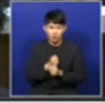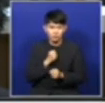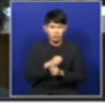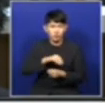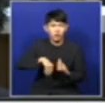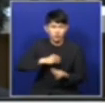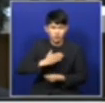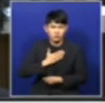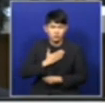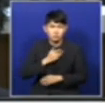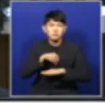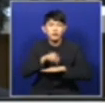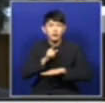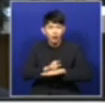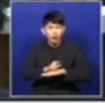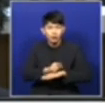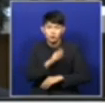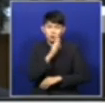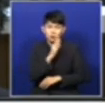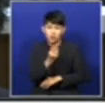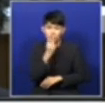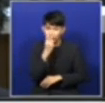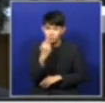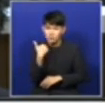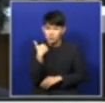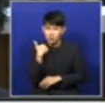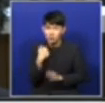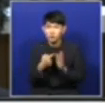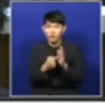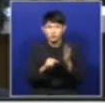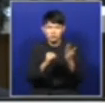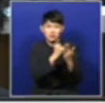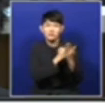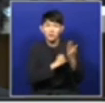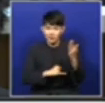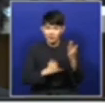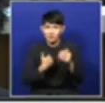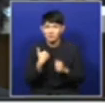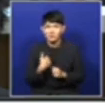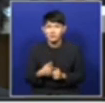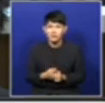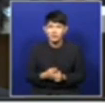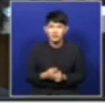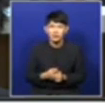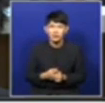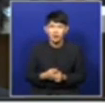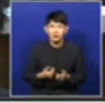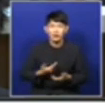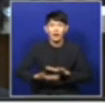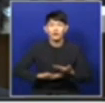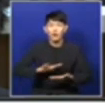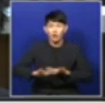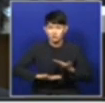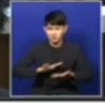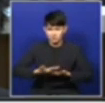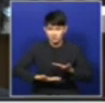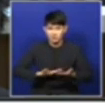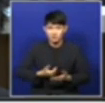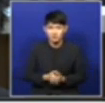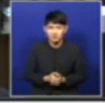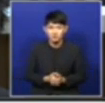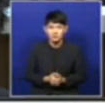ครับท่านประธานเคยเห็นไหมครับว่าในต่างจังหวัดนั้นเนี่ยเขามีการขายรถเช็คกันท่านประธาน